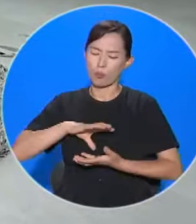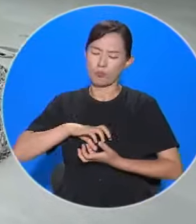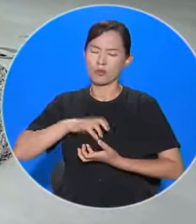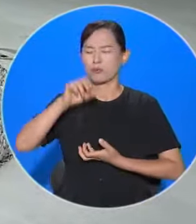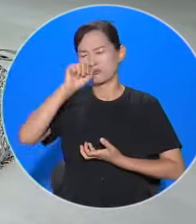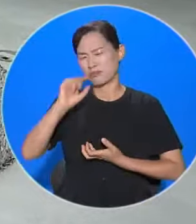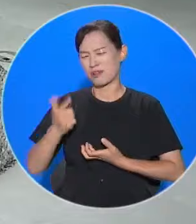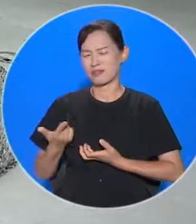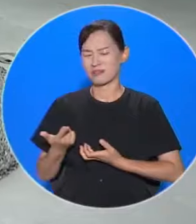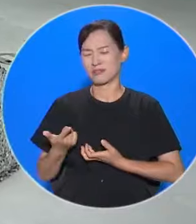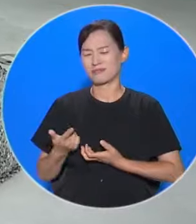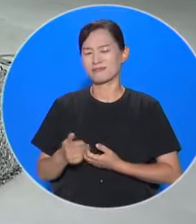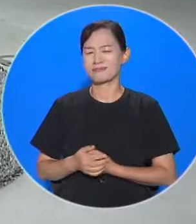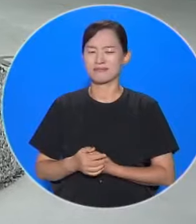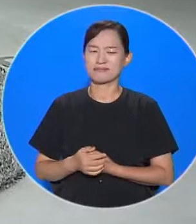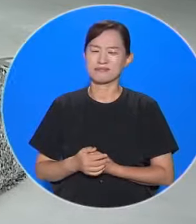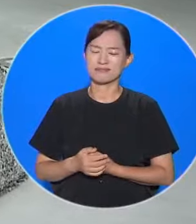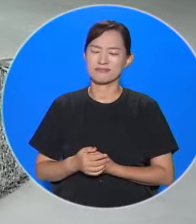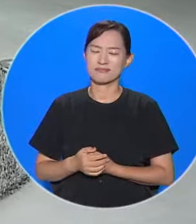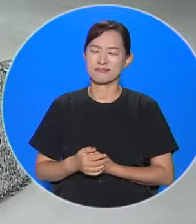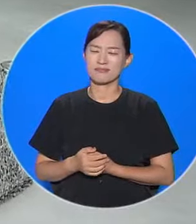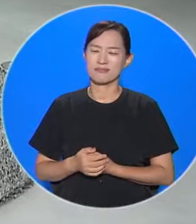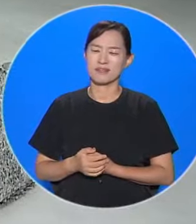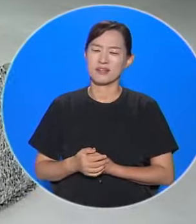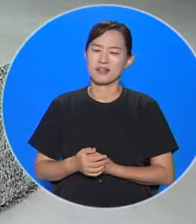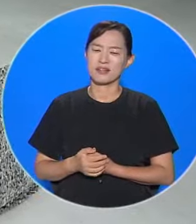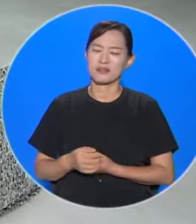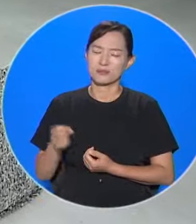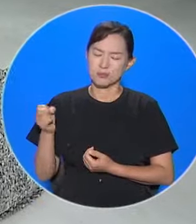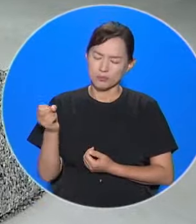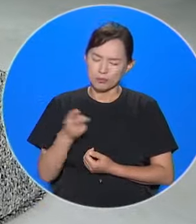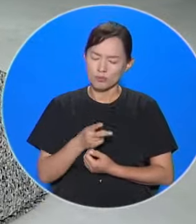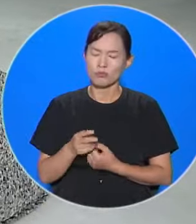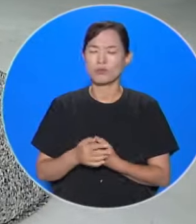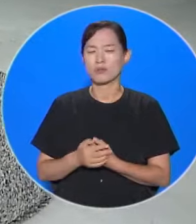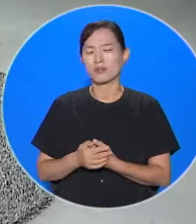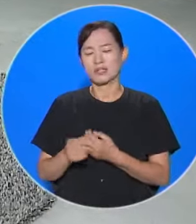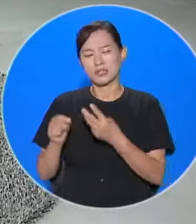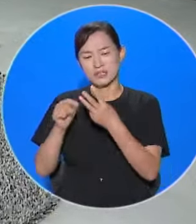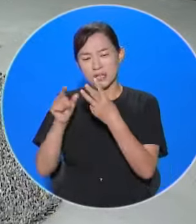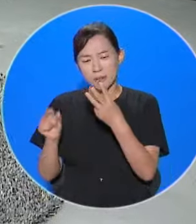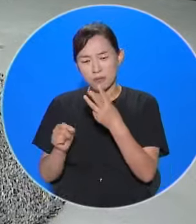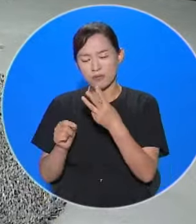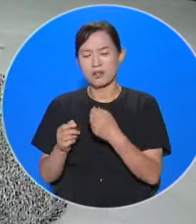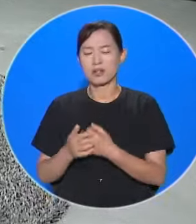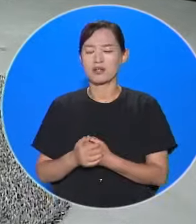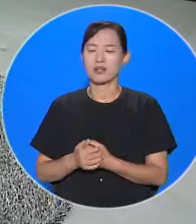아유, 그러셨군요. 예. 근데다가 이제 3월달에